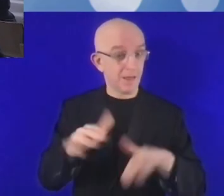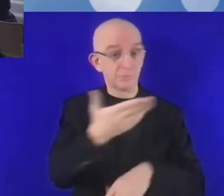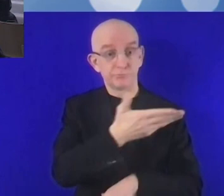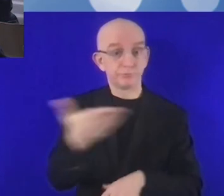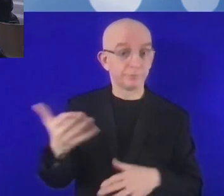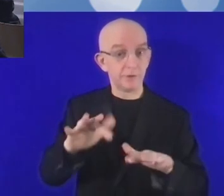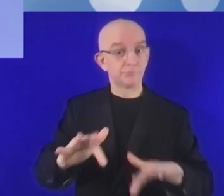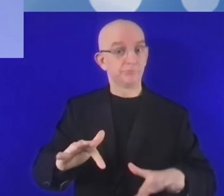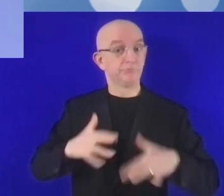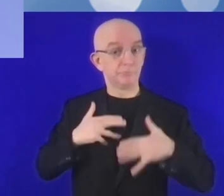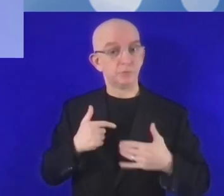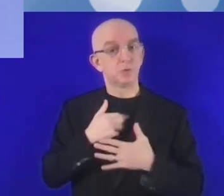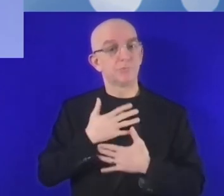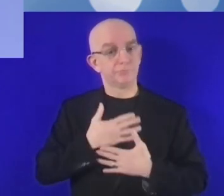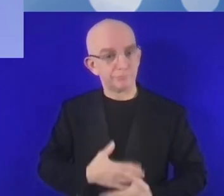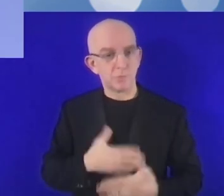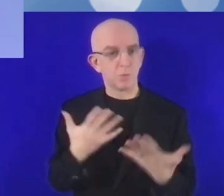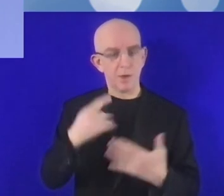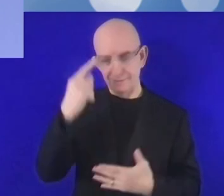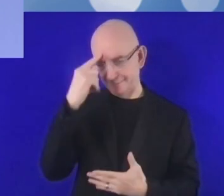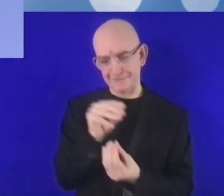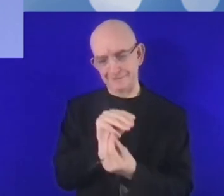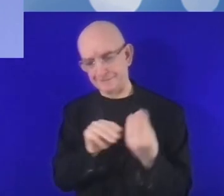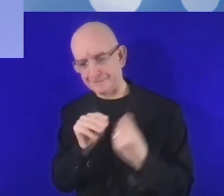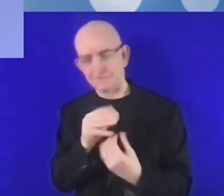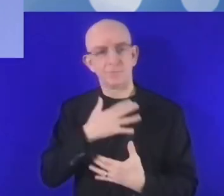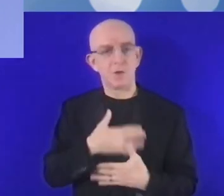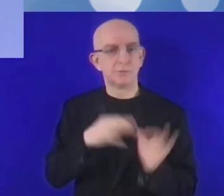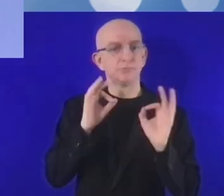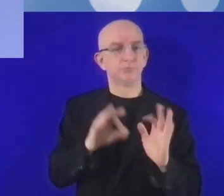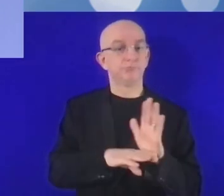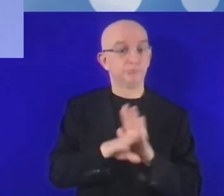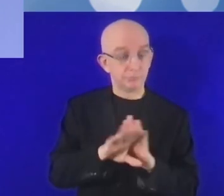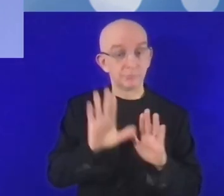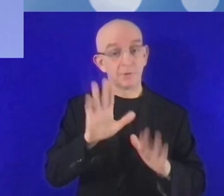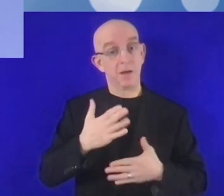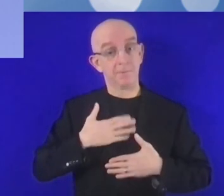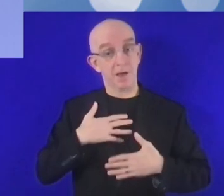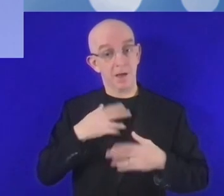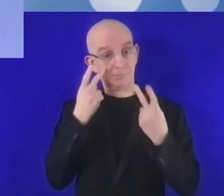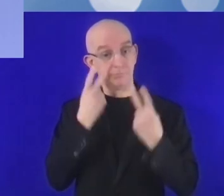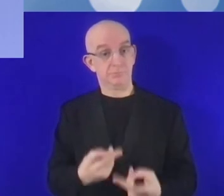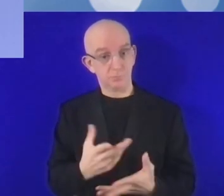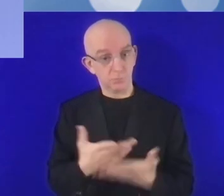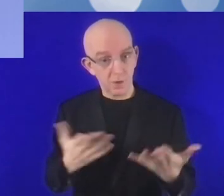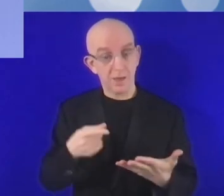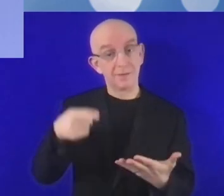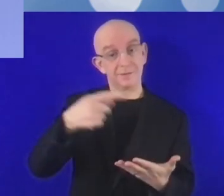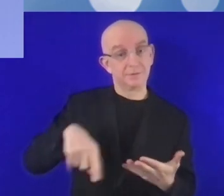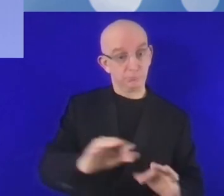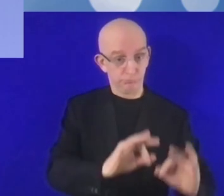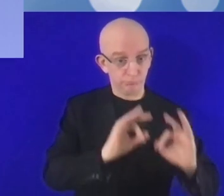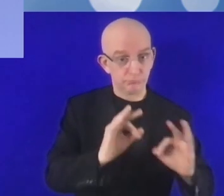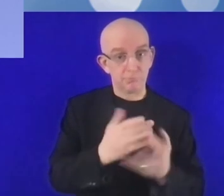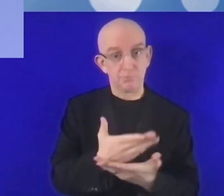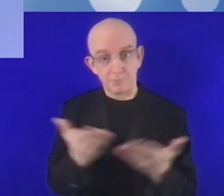界几十亿人的敏感度。我们应该为几十亿人，全世界人有高品质